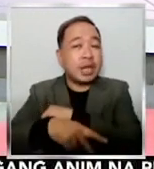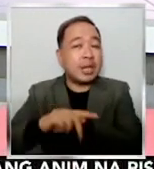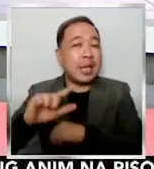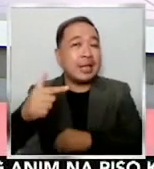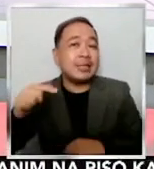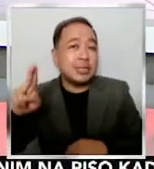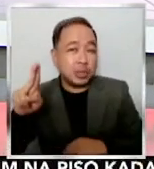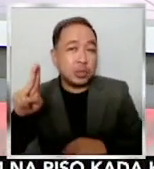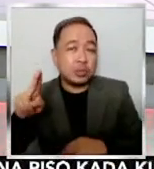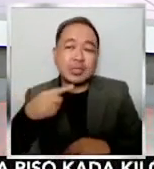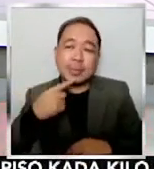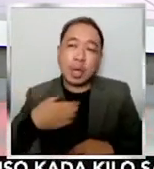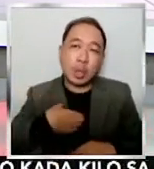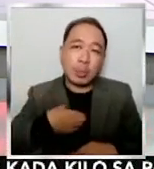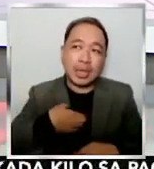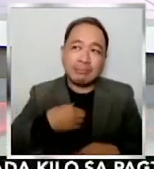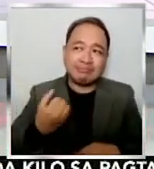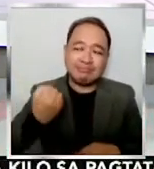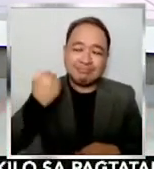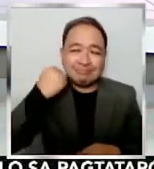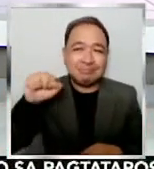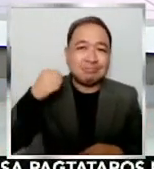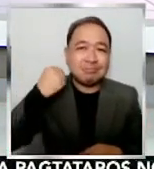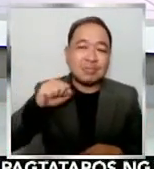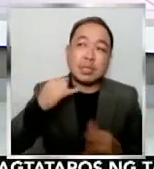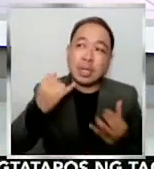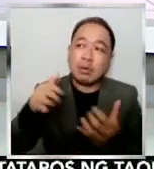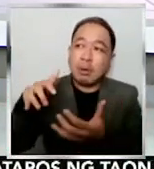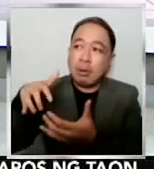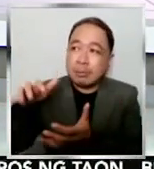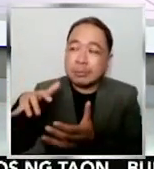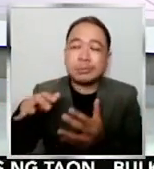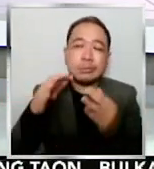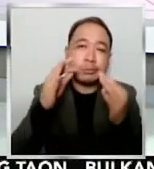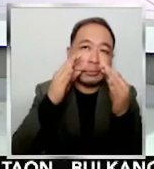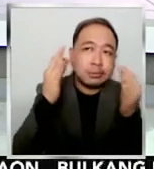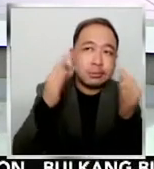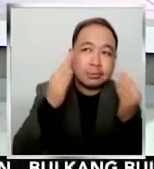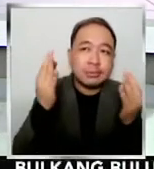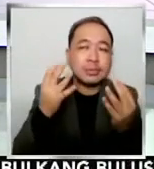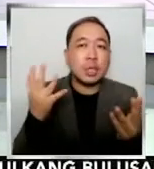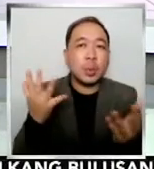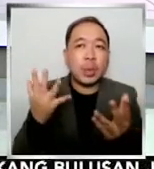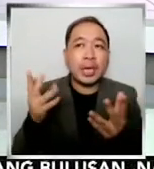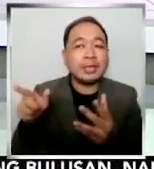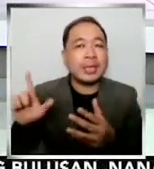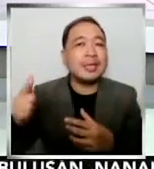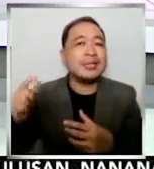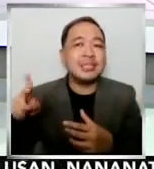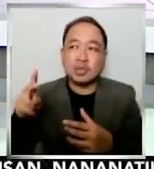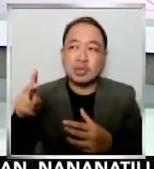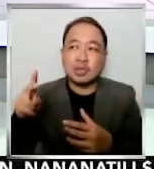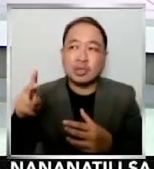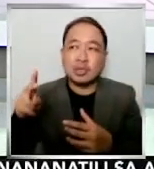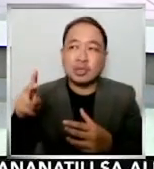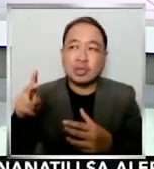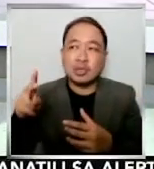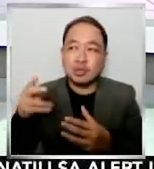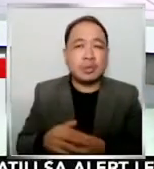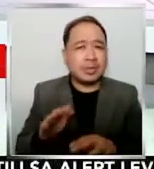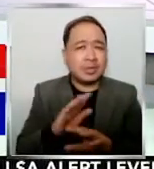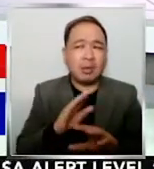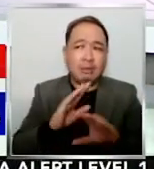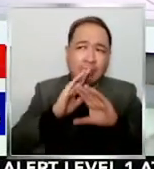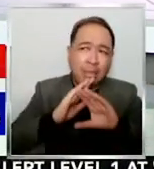si Acebias na ibigay ang mga aso at pusa sa mga nakakasaklaw na sangay ng lokal na pamahalaan. Huwag po kayong manahimik o